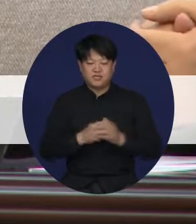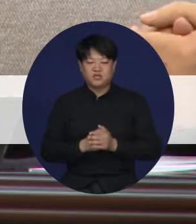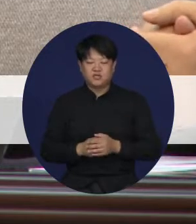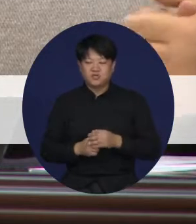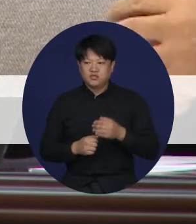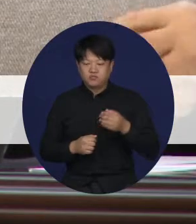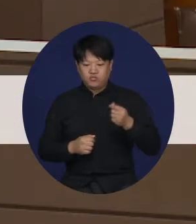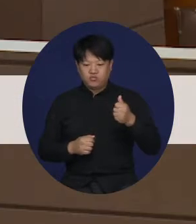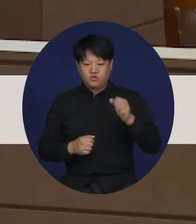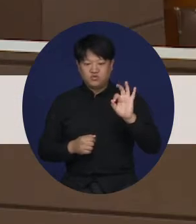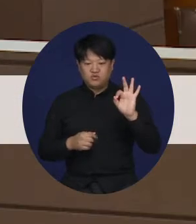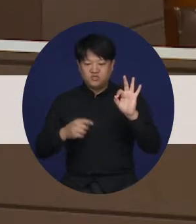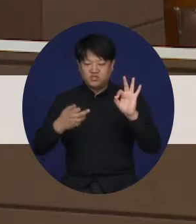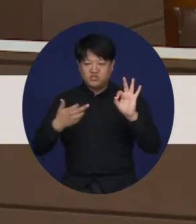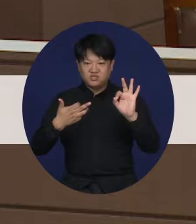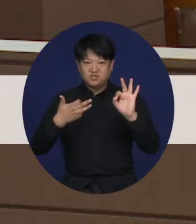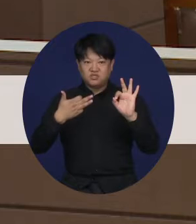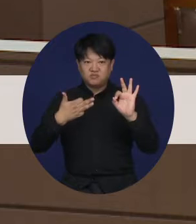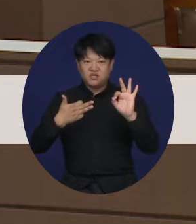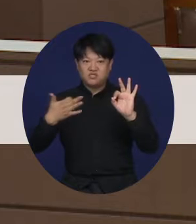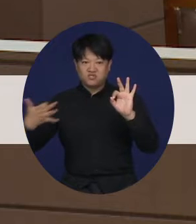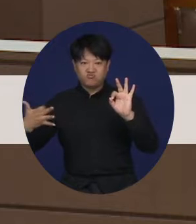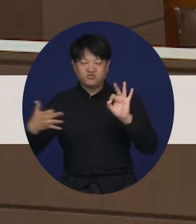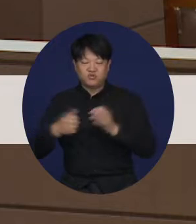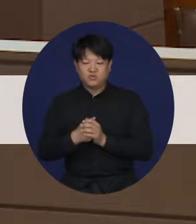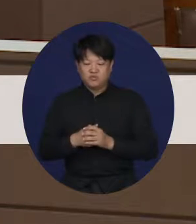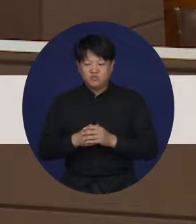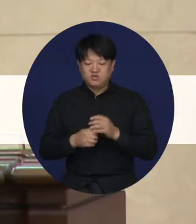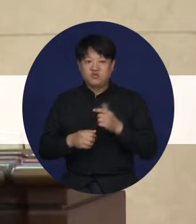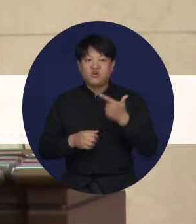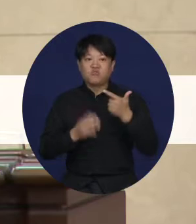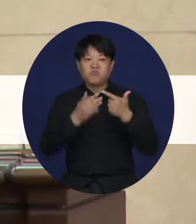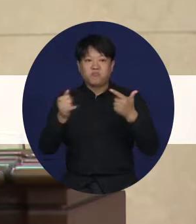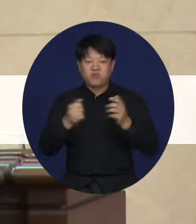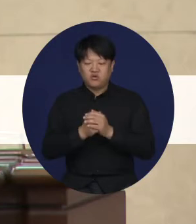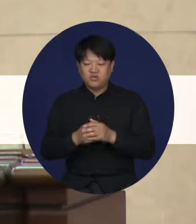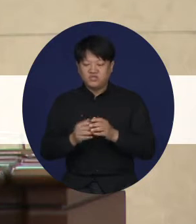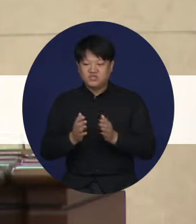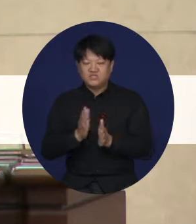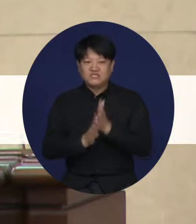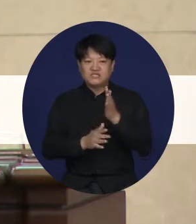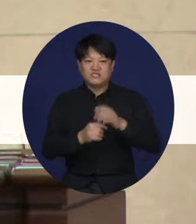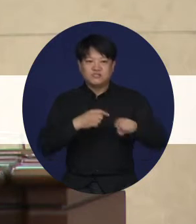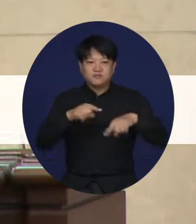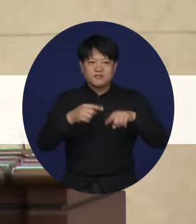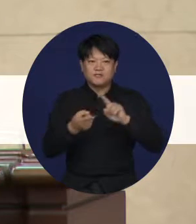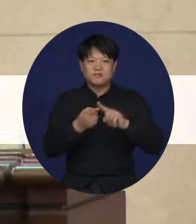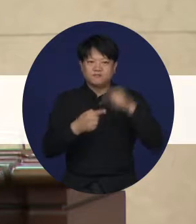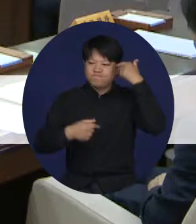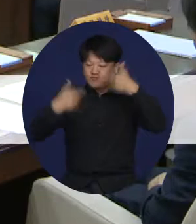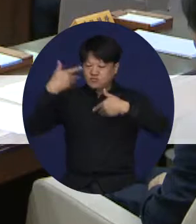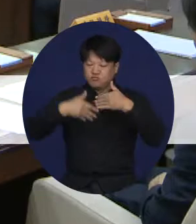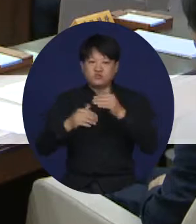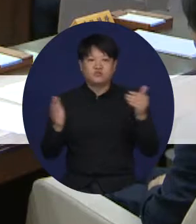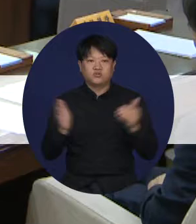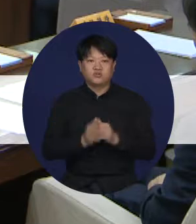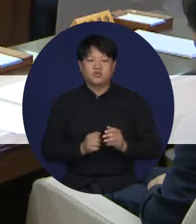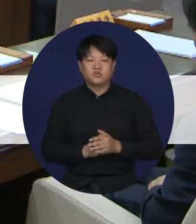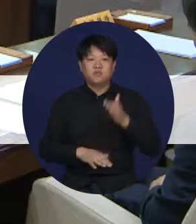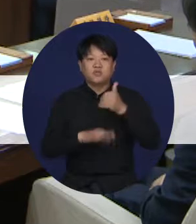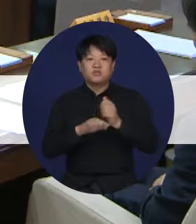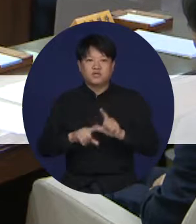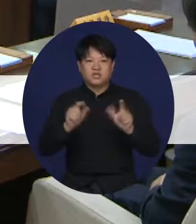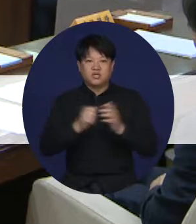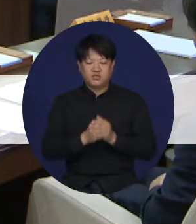243회 길을 시작해 18일과 19일 양일간 6명이 시의원이 시장에 관한 질문을 펼쳤습니다